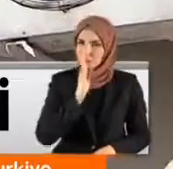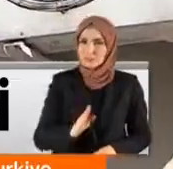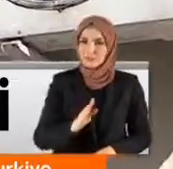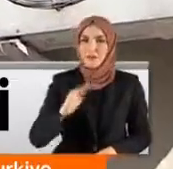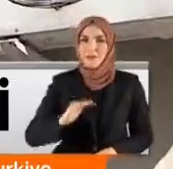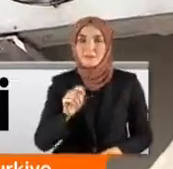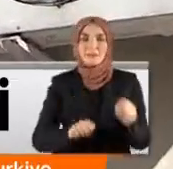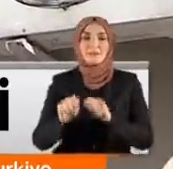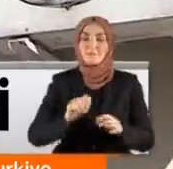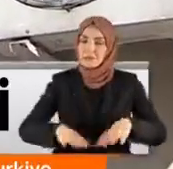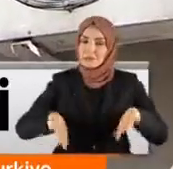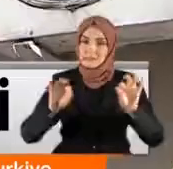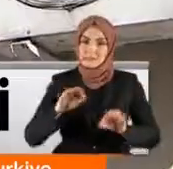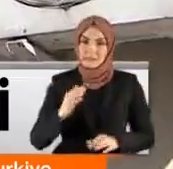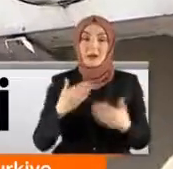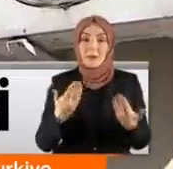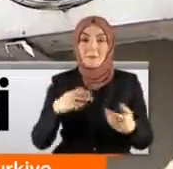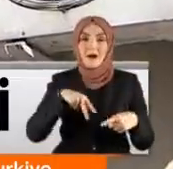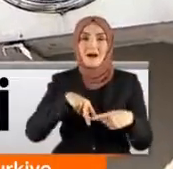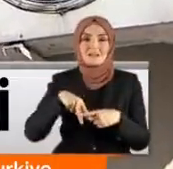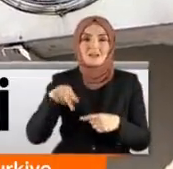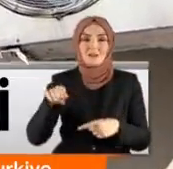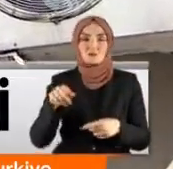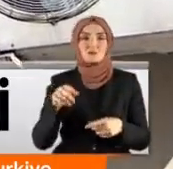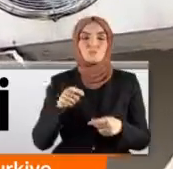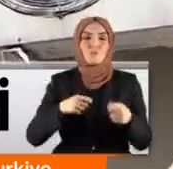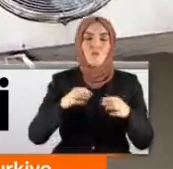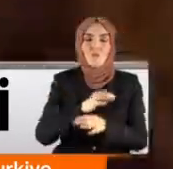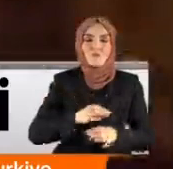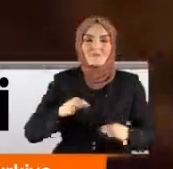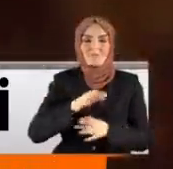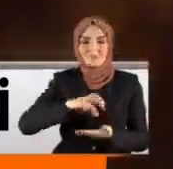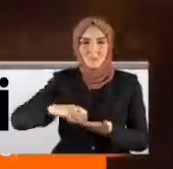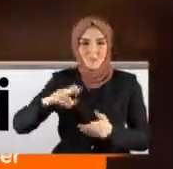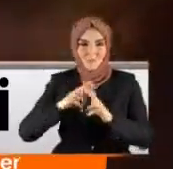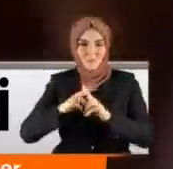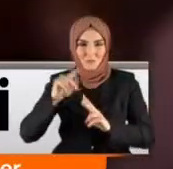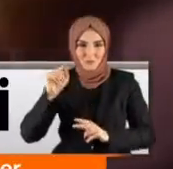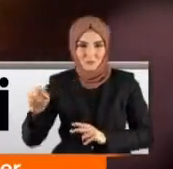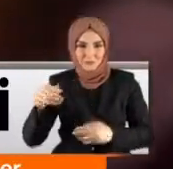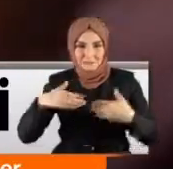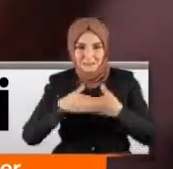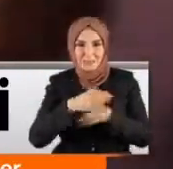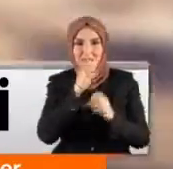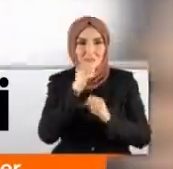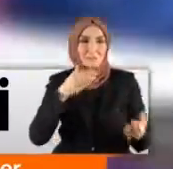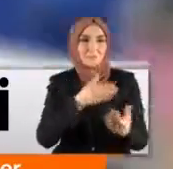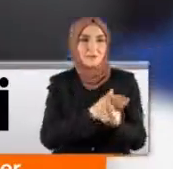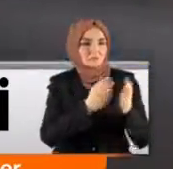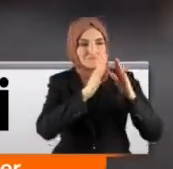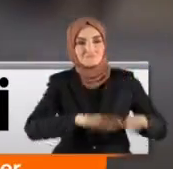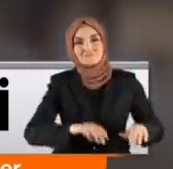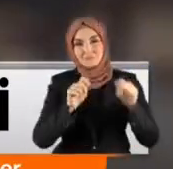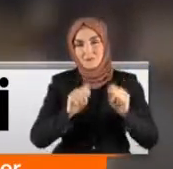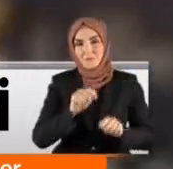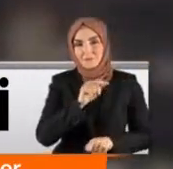Asayiş Şube Müdürlüğü Gasp Büro Amirliği ekipleri onların planını yerle bir etti. Gece baskınıyla çete çökertildi. Zorla